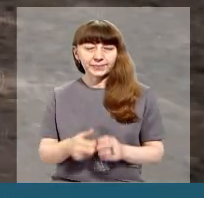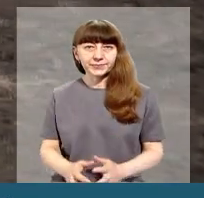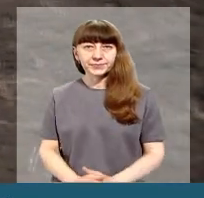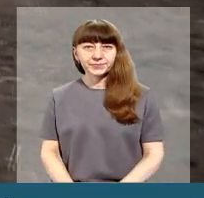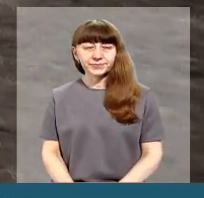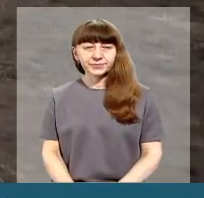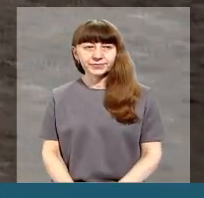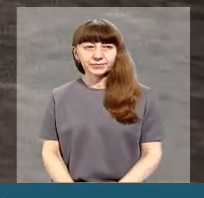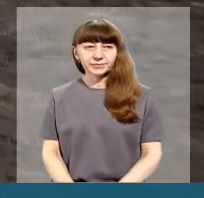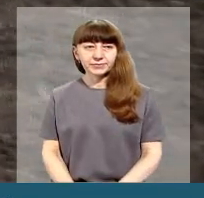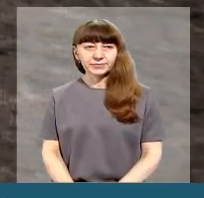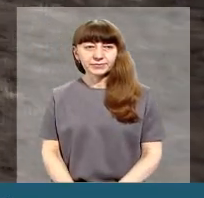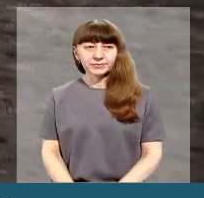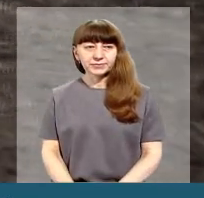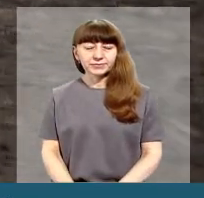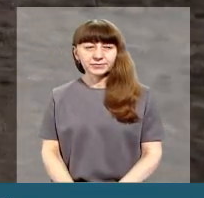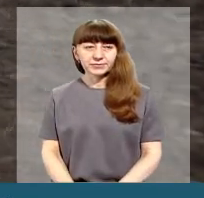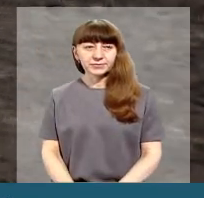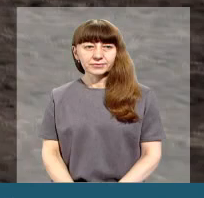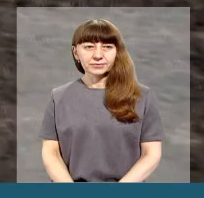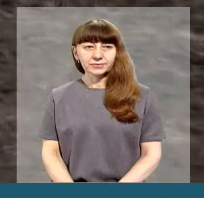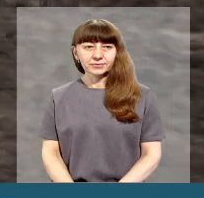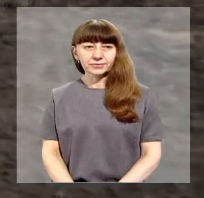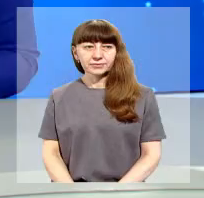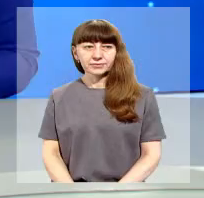Любовь Овлачкина, Диар Ахметшин, телеканал Костанай.